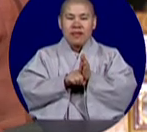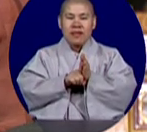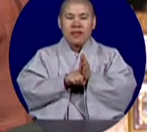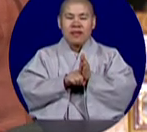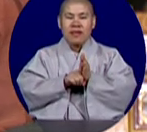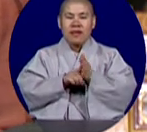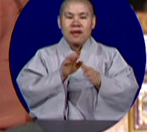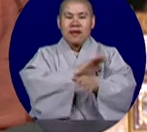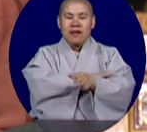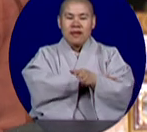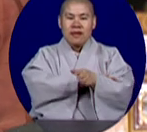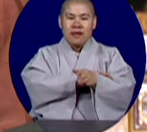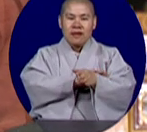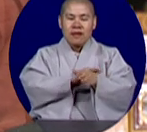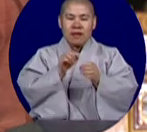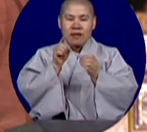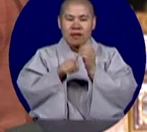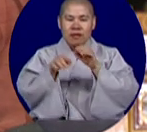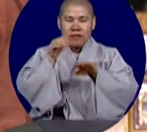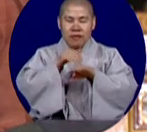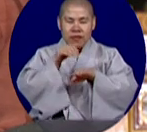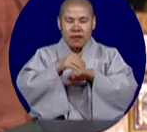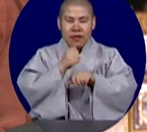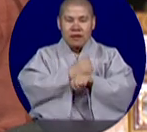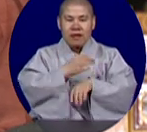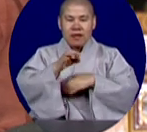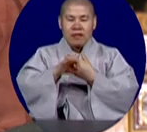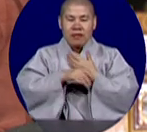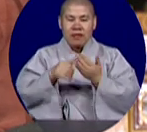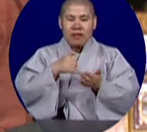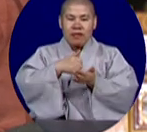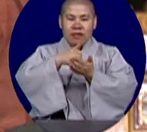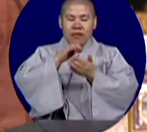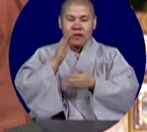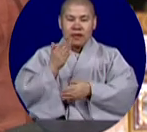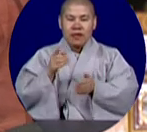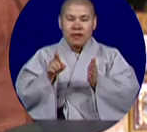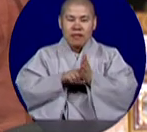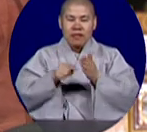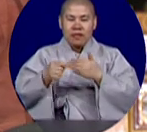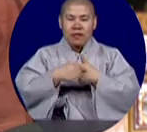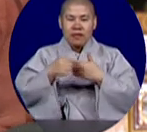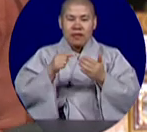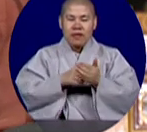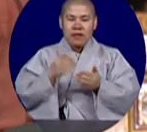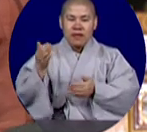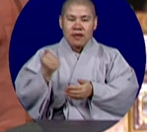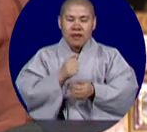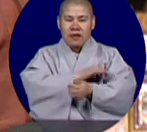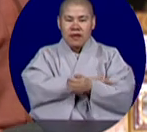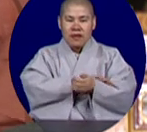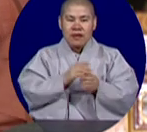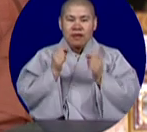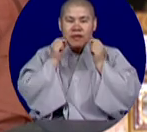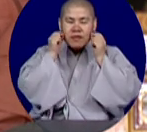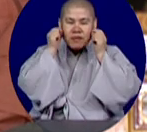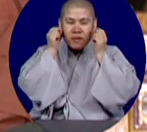잘 닦으면 그게 공덕인데요. 이 신심으로 공덕을 잘 닦으면